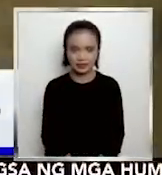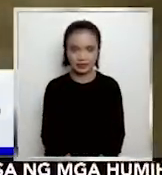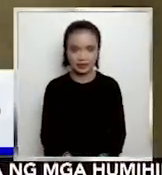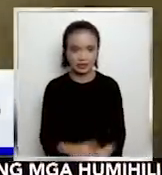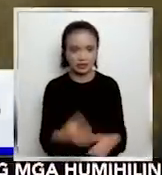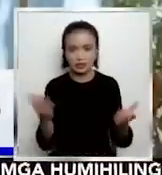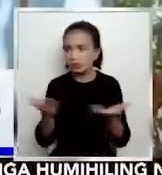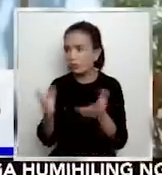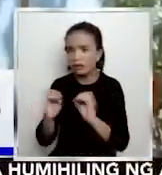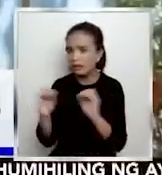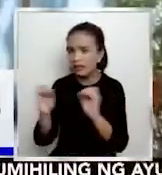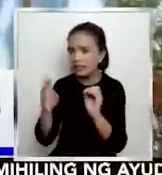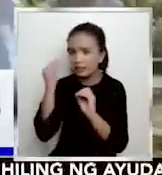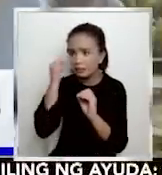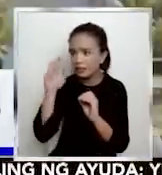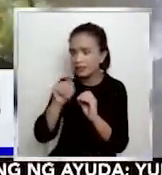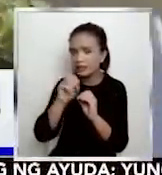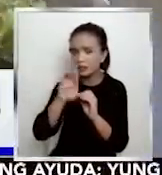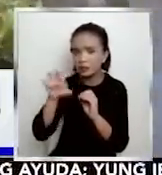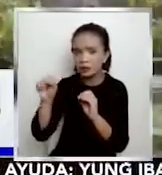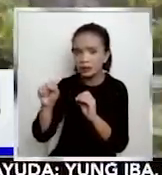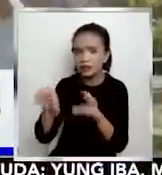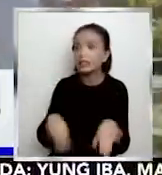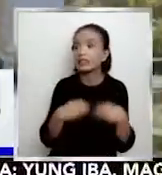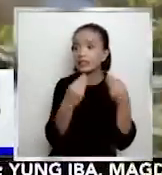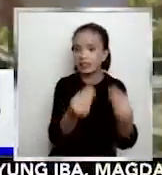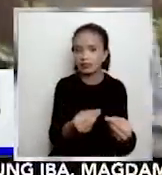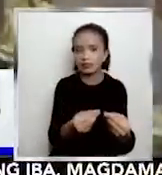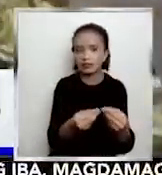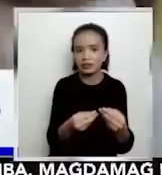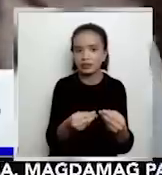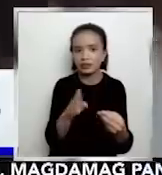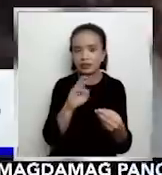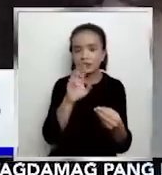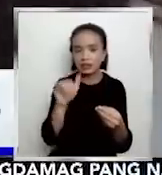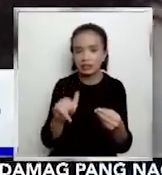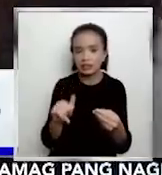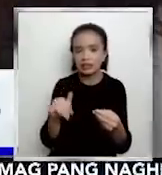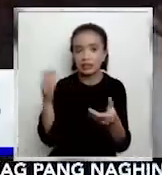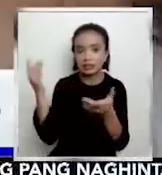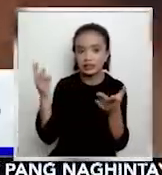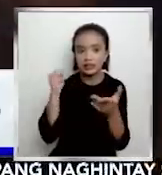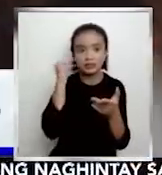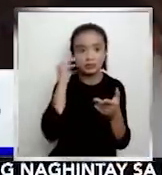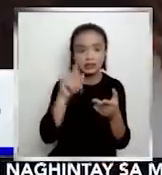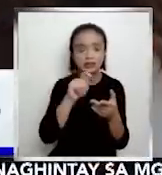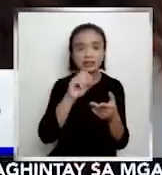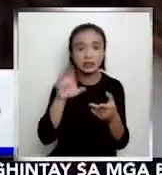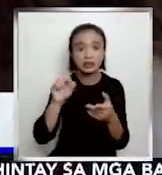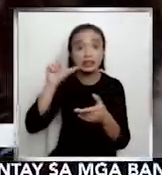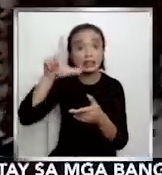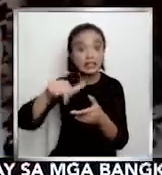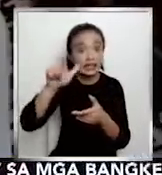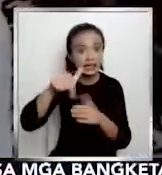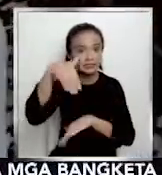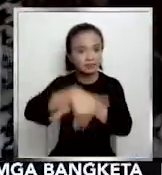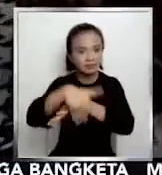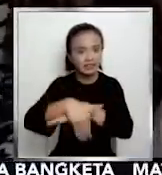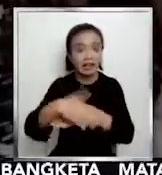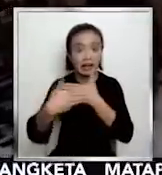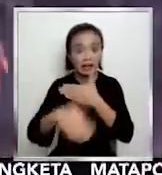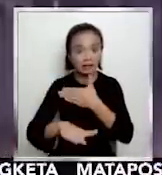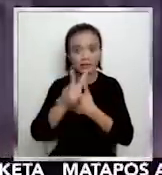Mr. Torres. Ibigay niyo na lang kay Sir Barry Torres. Ako naman siya ni Mr. Torres. Mr. Barry Torres. Mamaya na yan pagkatapos ng